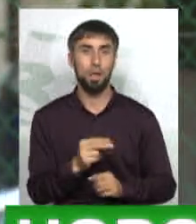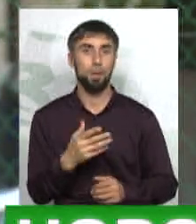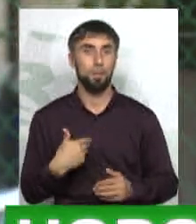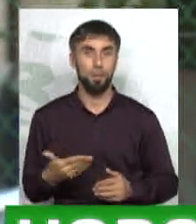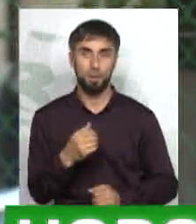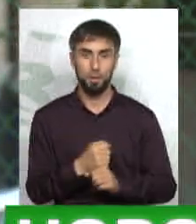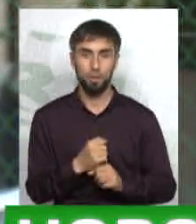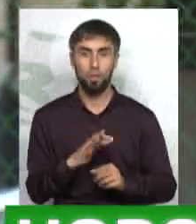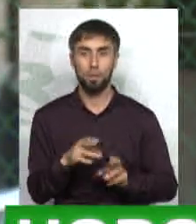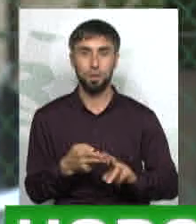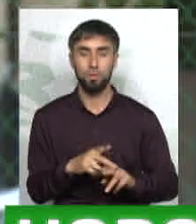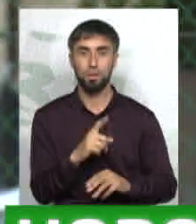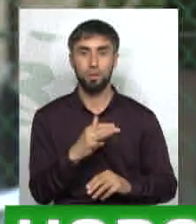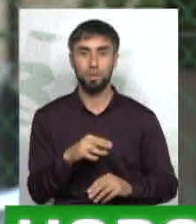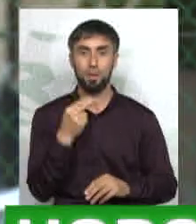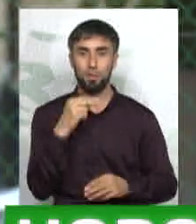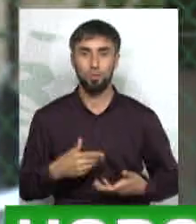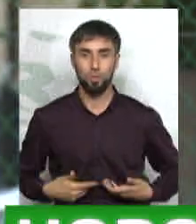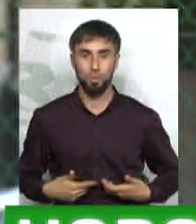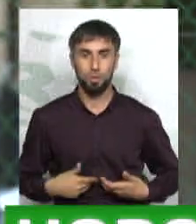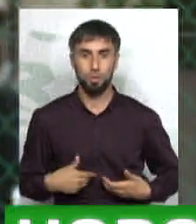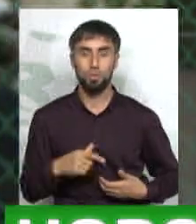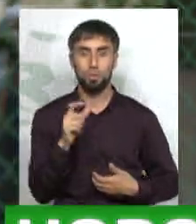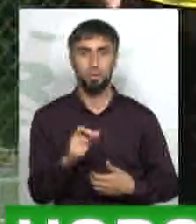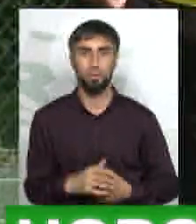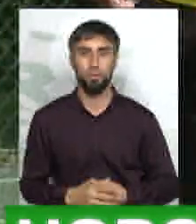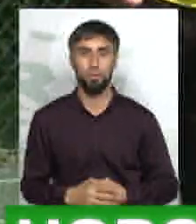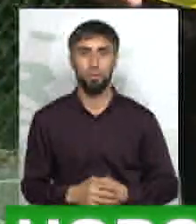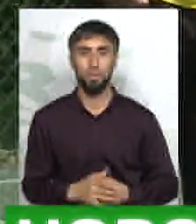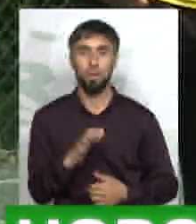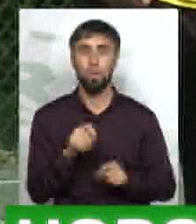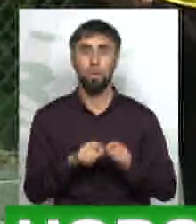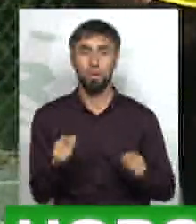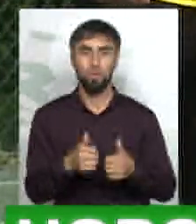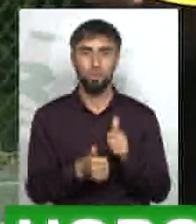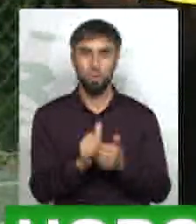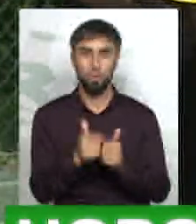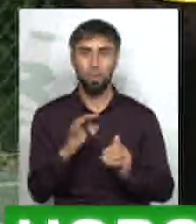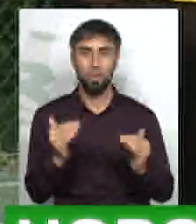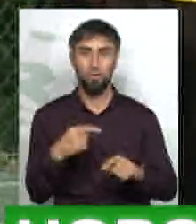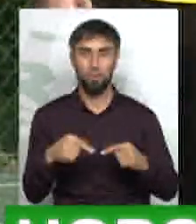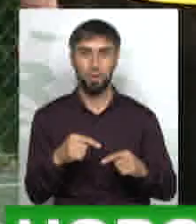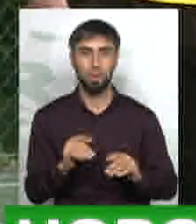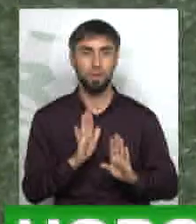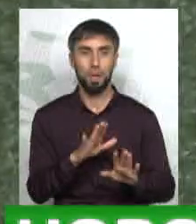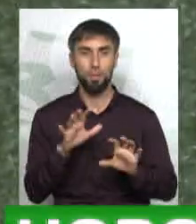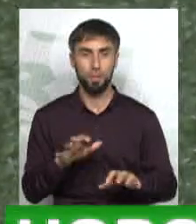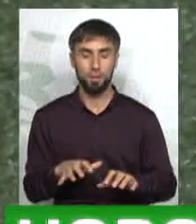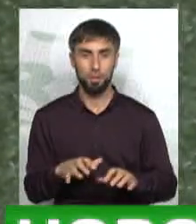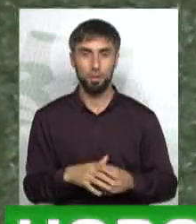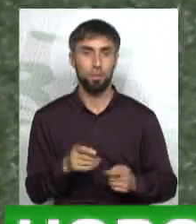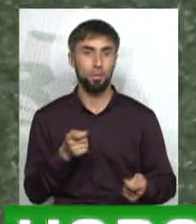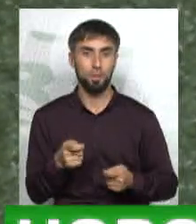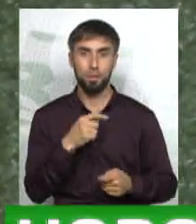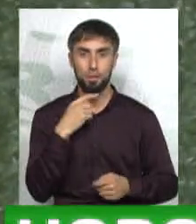сделаем, от этого зависит качество жизни человека. Открывает турнир по мини-футболу заместитель председателя